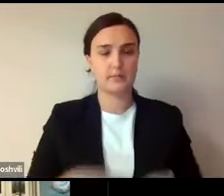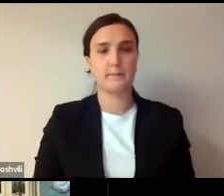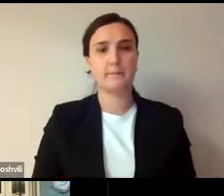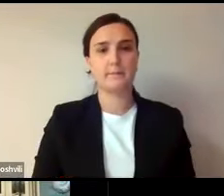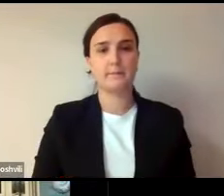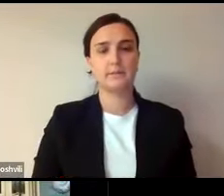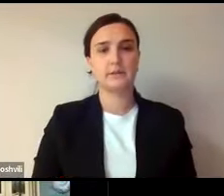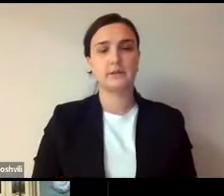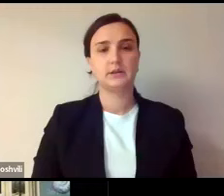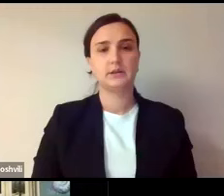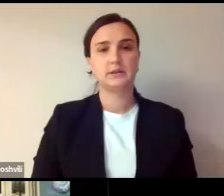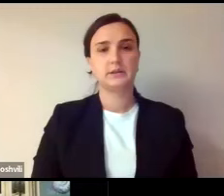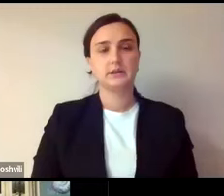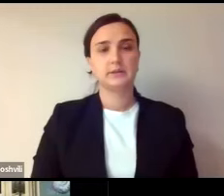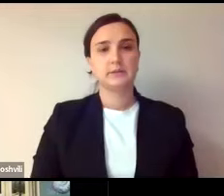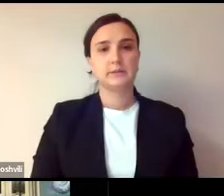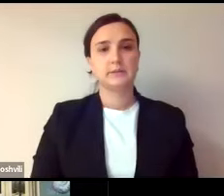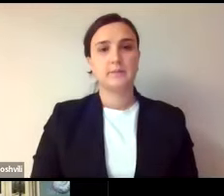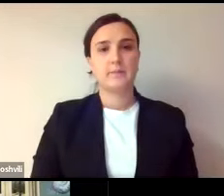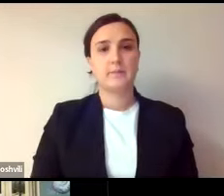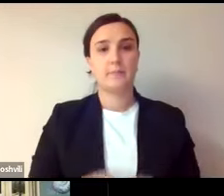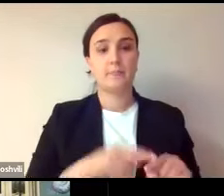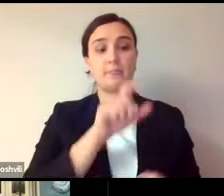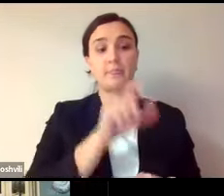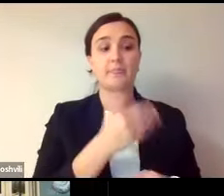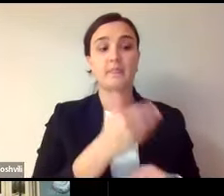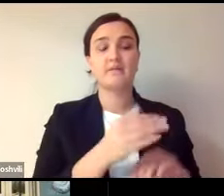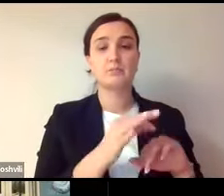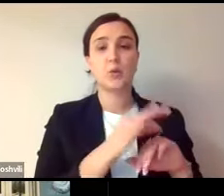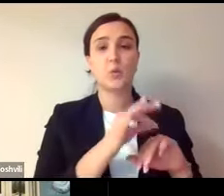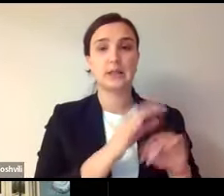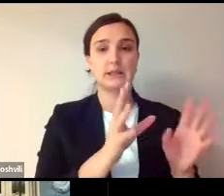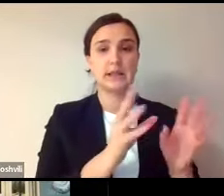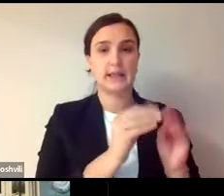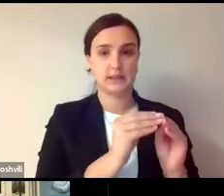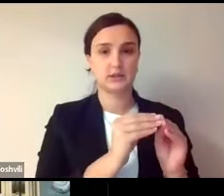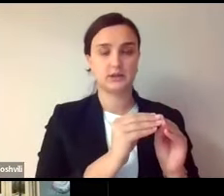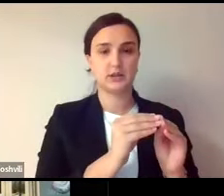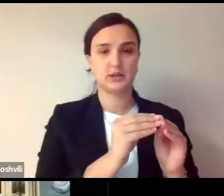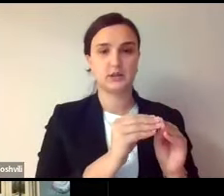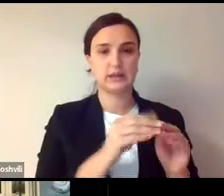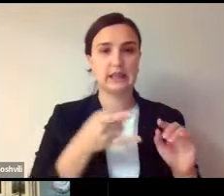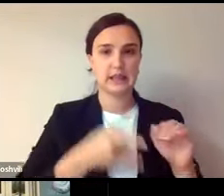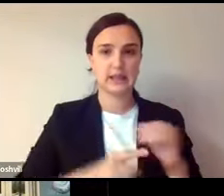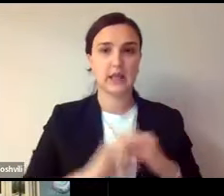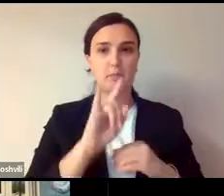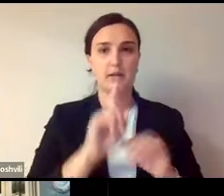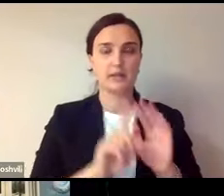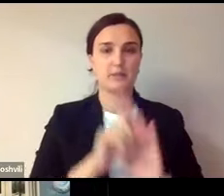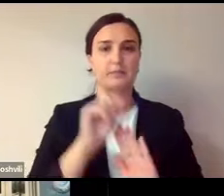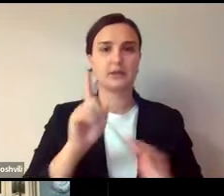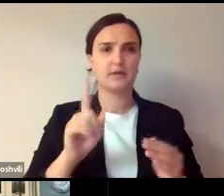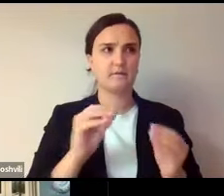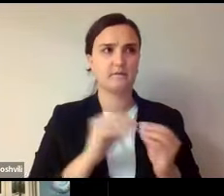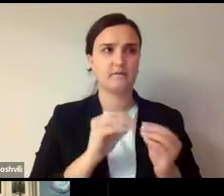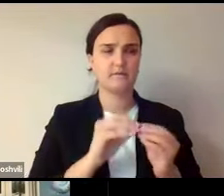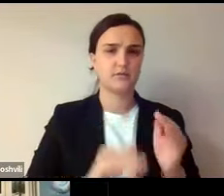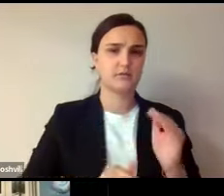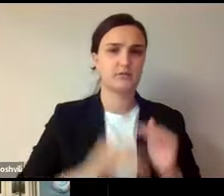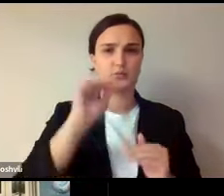ეს ადამიანი თავის მეუღლესთან ერთად პრაქტიკულად დაბადებიდან ცხოვრობდა და